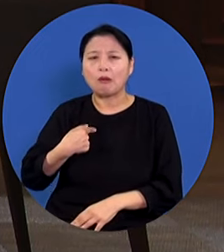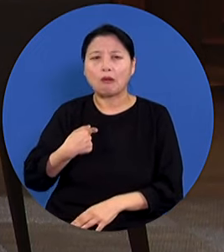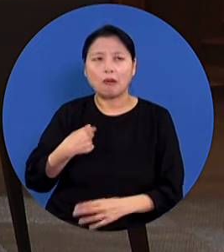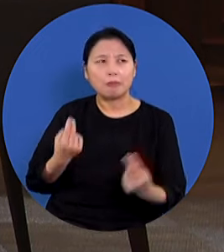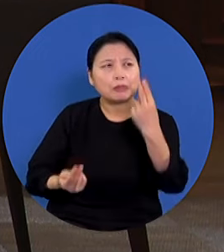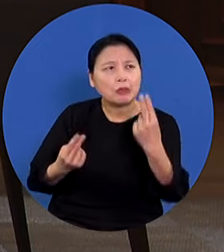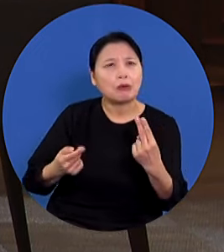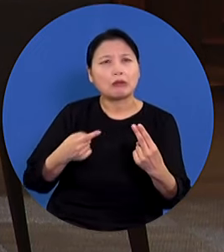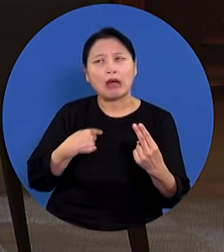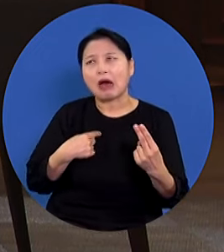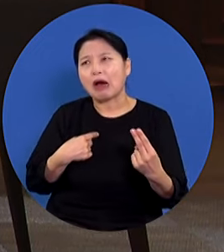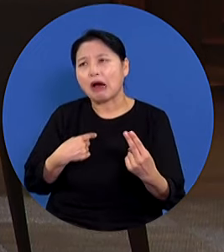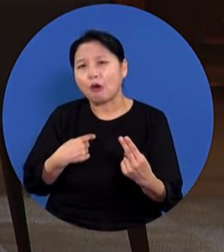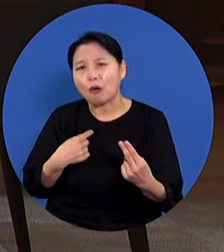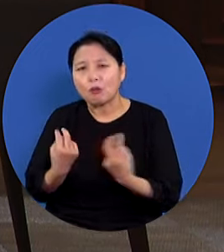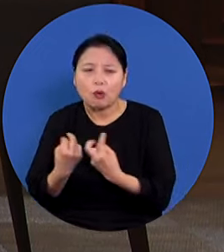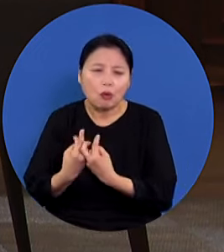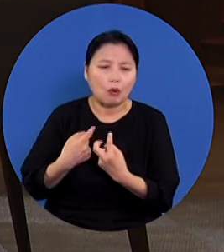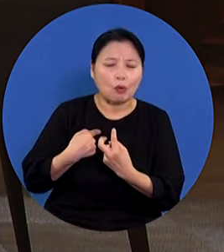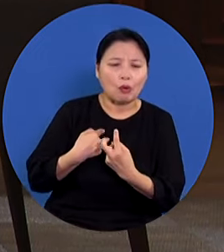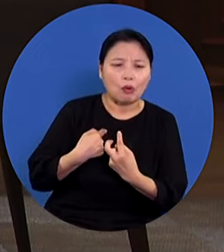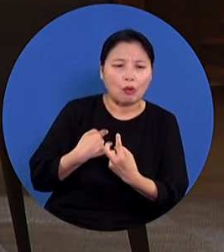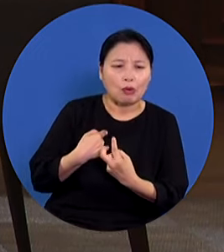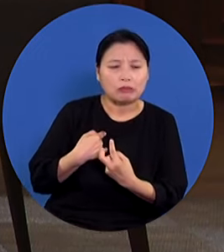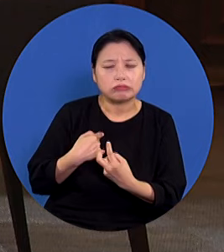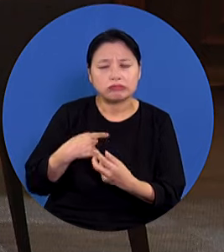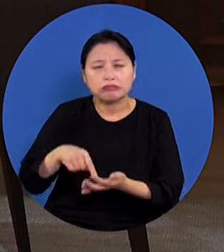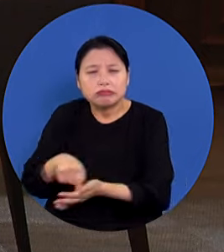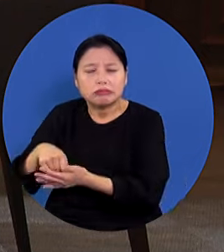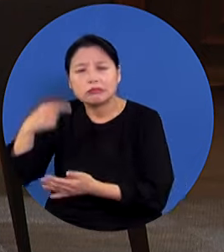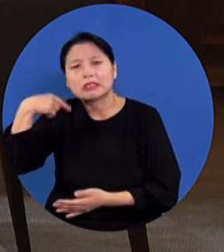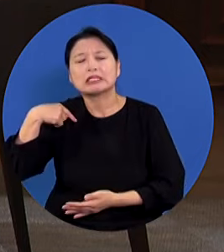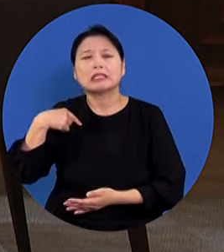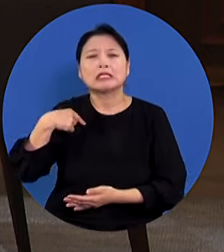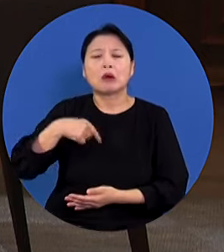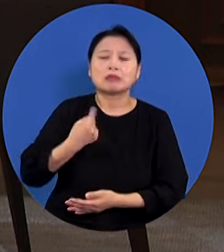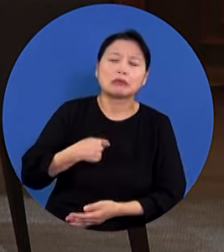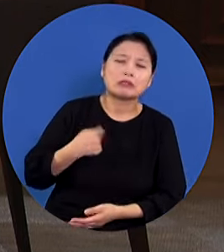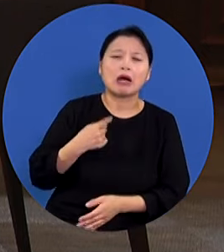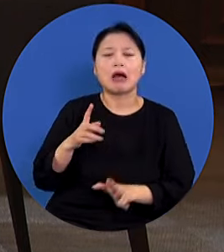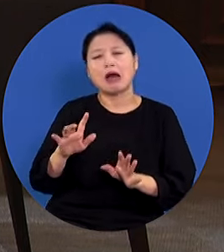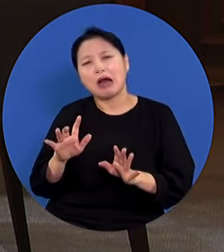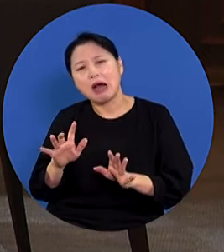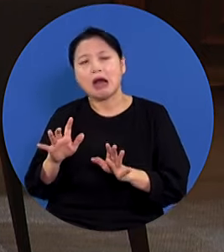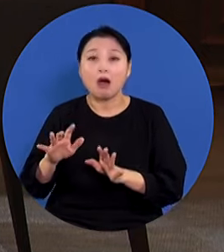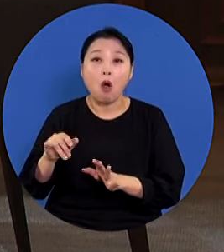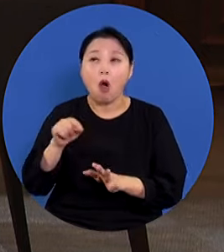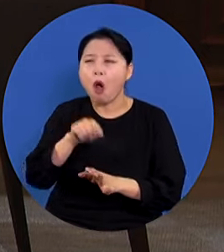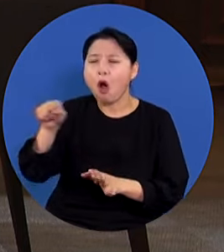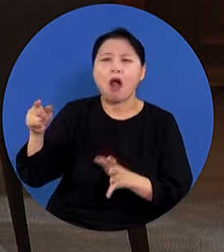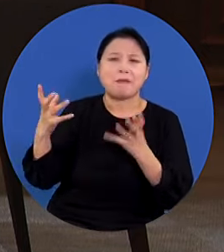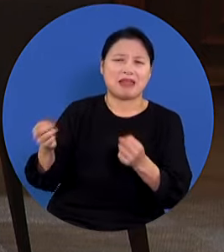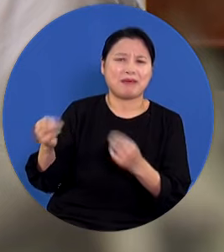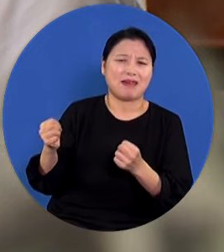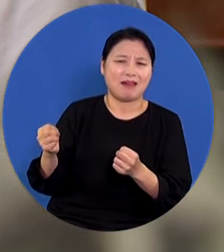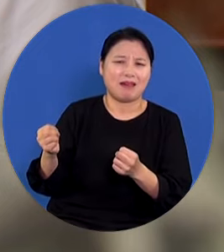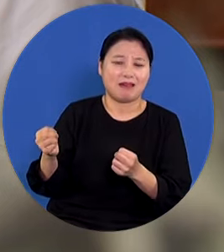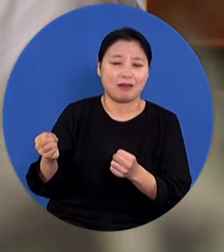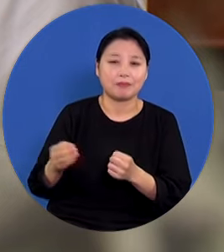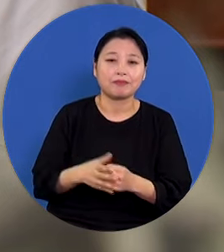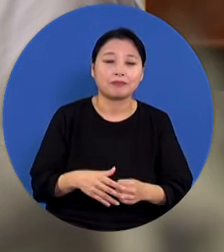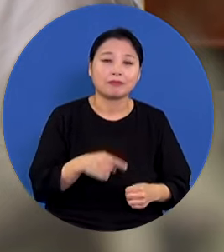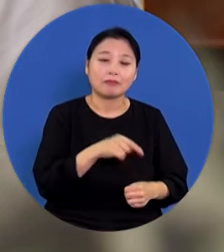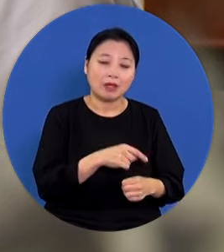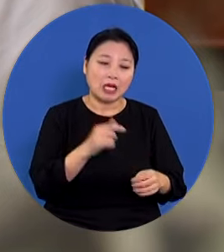이제 피해의식이라든가 뭔가 자기만 혼자 뭔가 외톨이가 되는 저 사진에서 표현하는 것처럼 그런 느끼는 경향이 많은데 저희